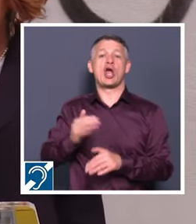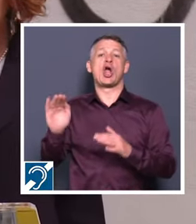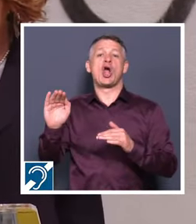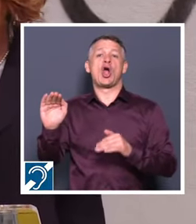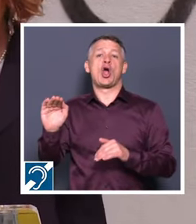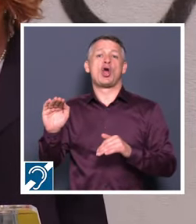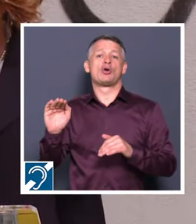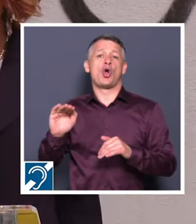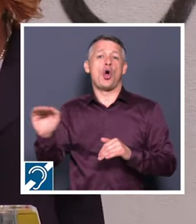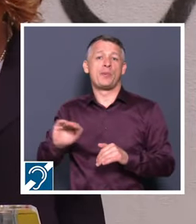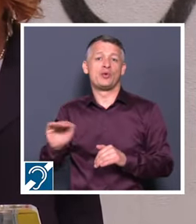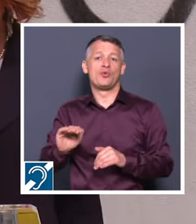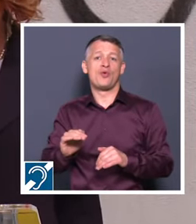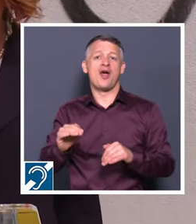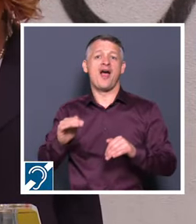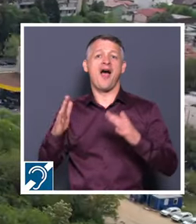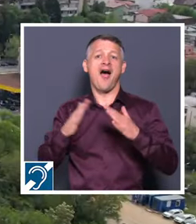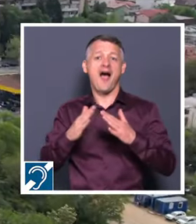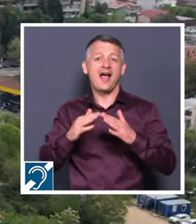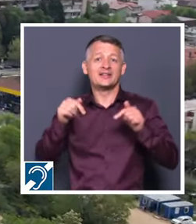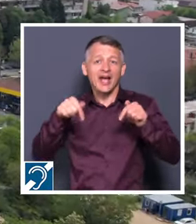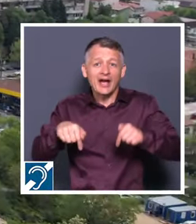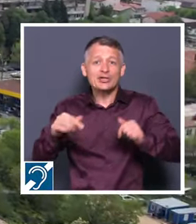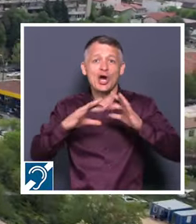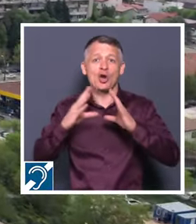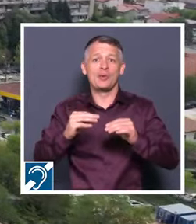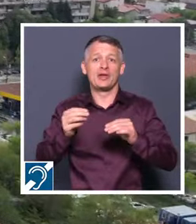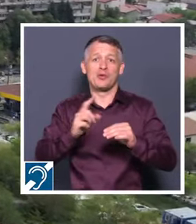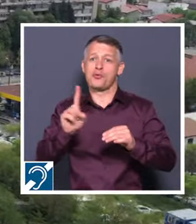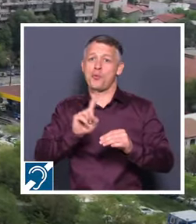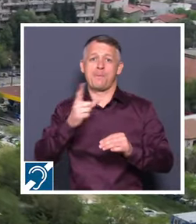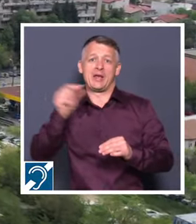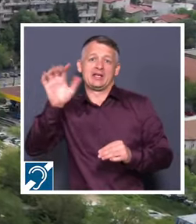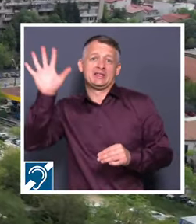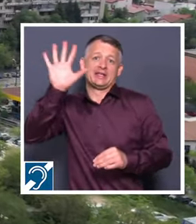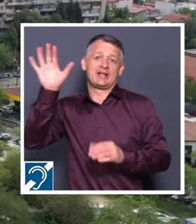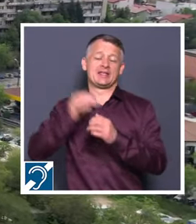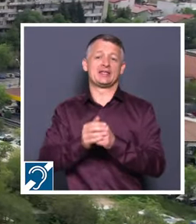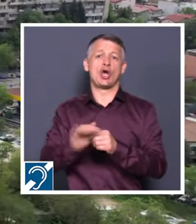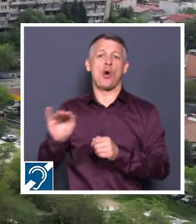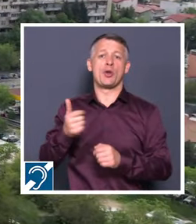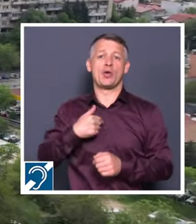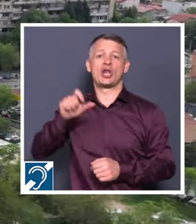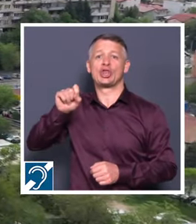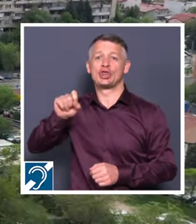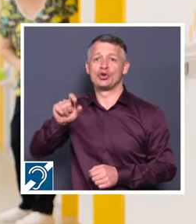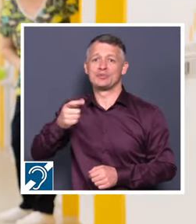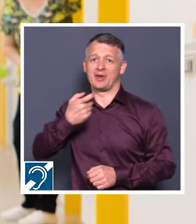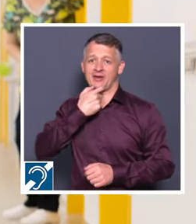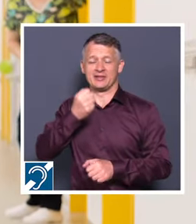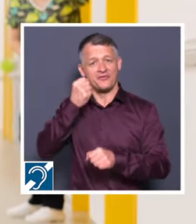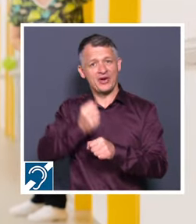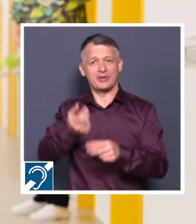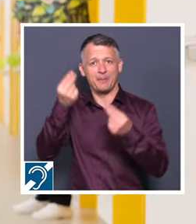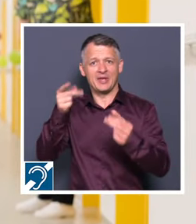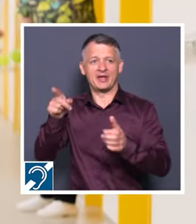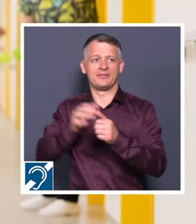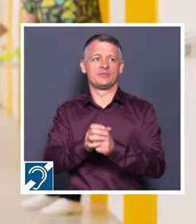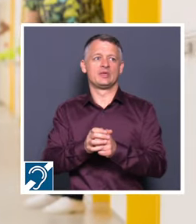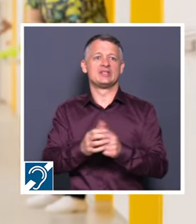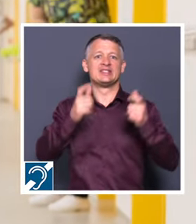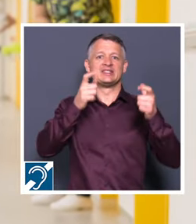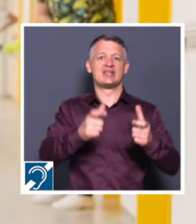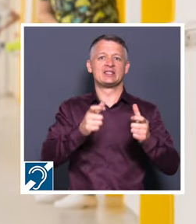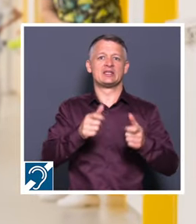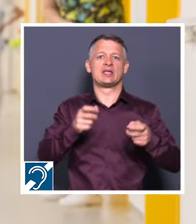în România, nu mă gândesc să mă duc în altă parte. Are 12 ani și o să se facă bine. Secția de oncologie s-a mutat